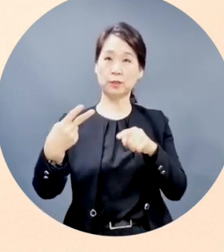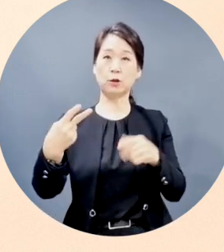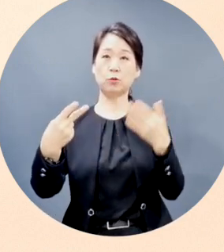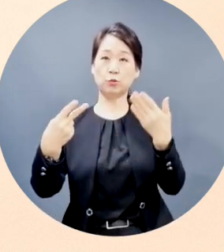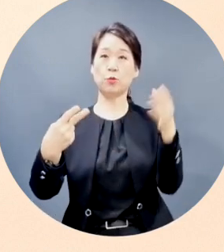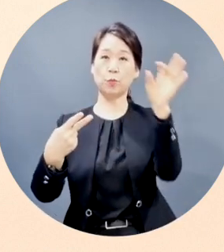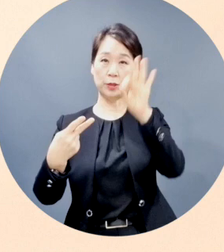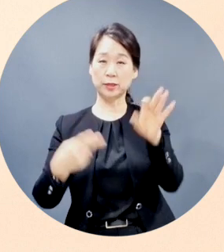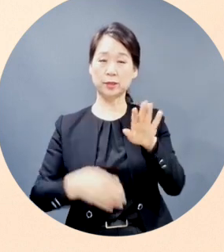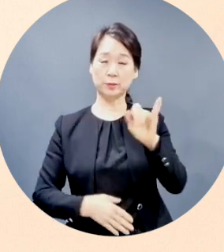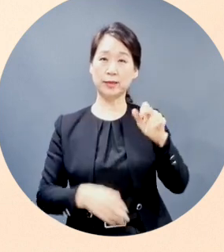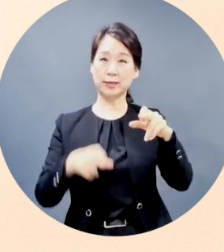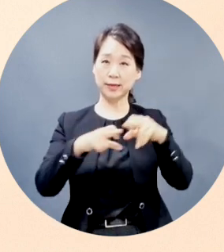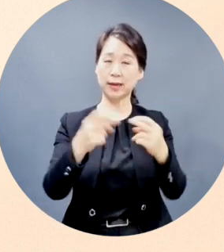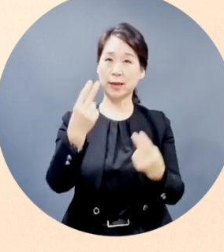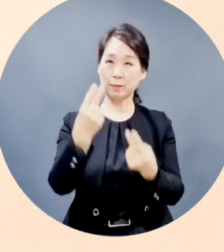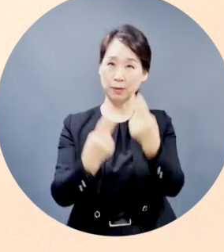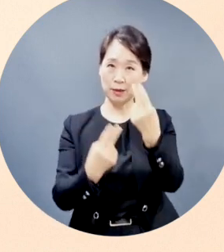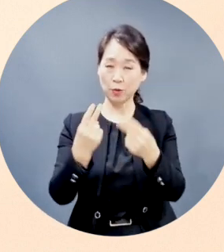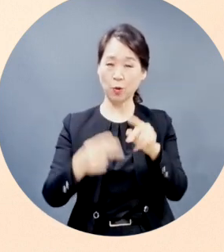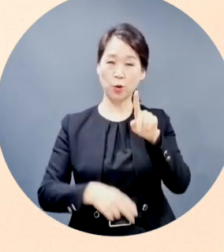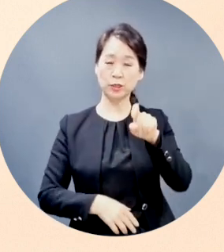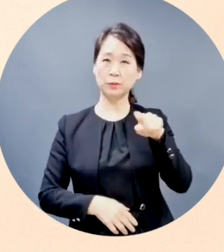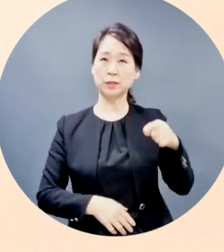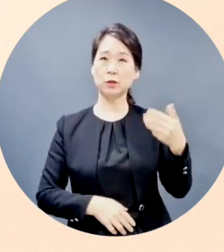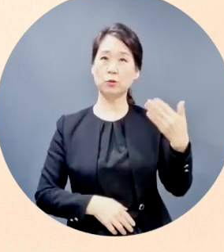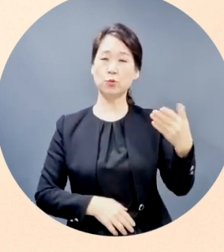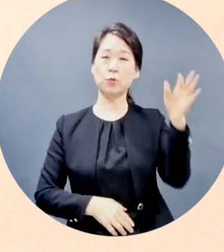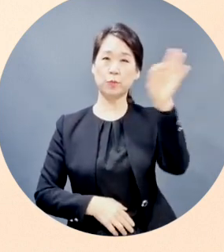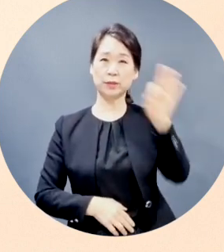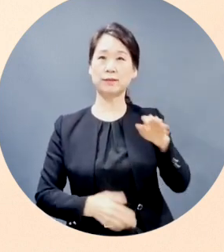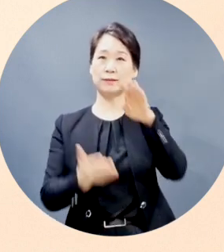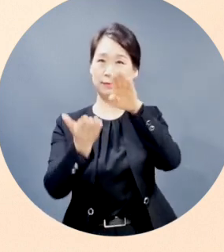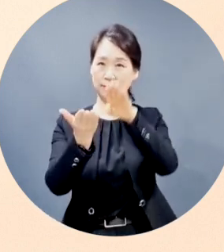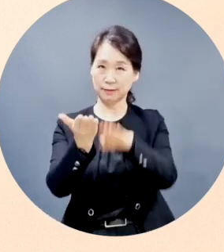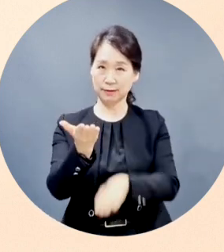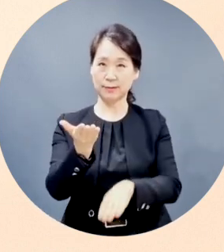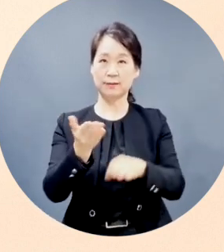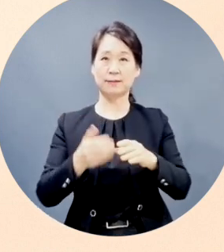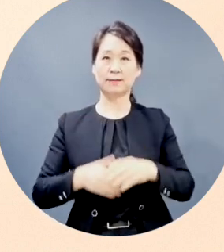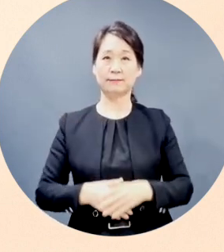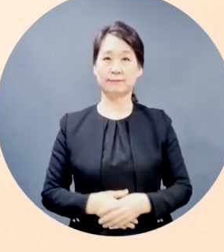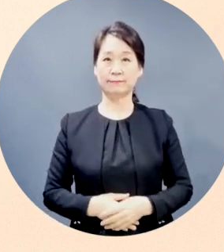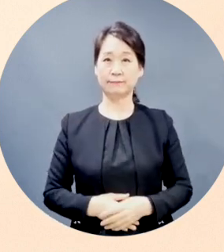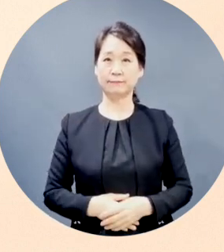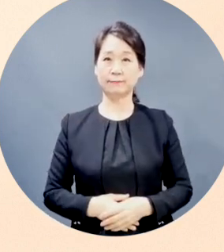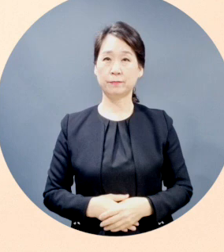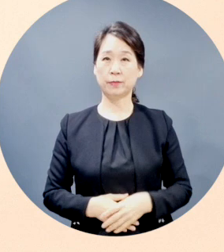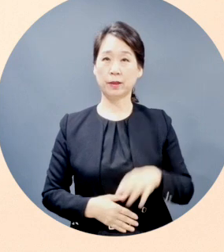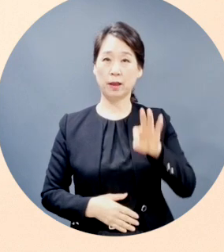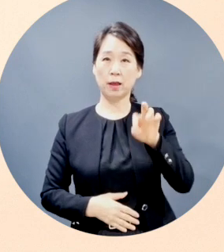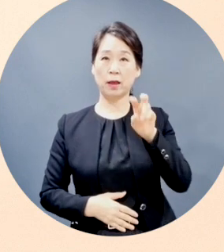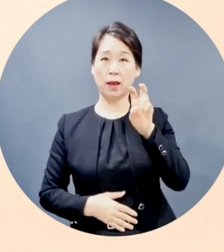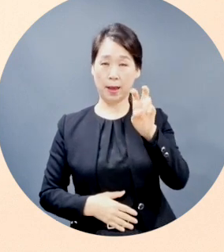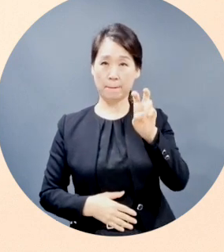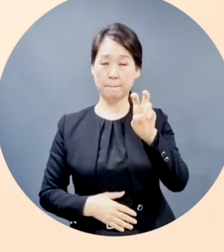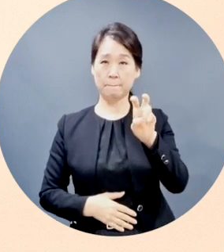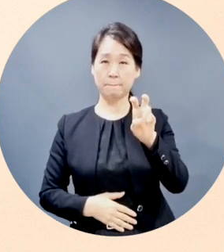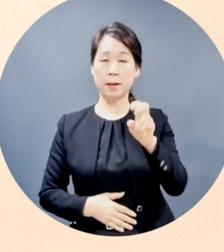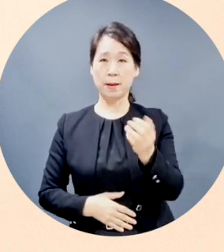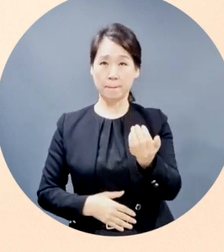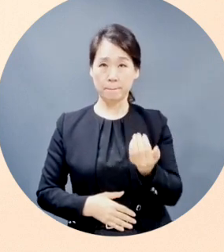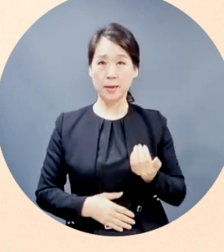62.9%로 비장애인과 비교했을 때 11.9%나 낮은 수치임을 알 수 있습니다. 암을